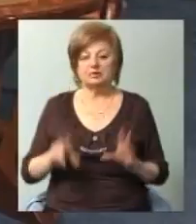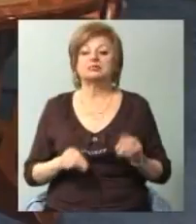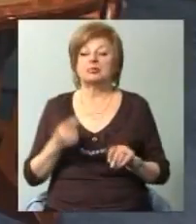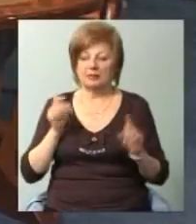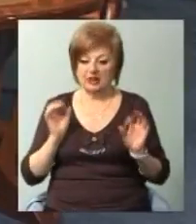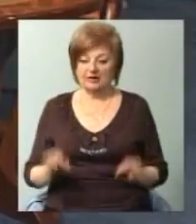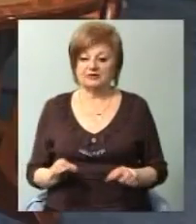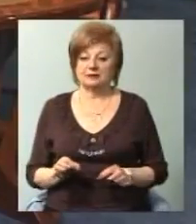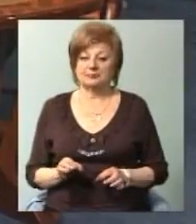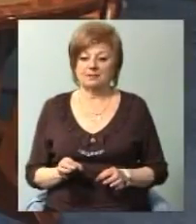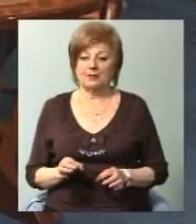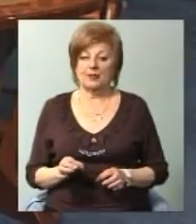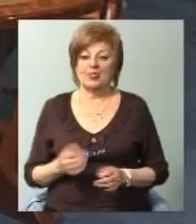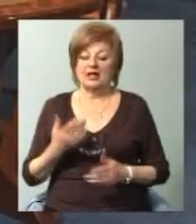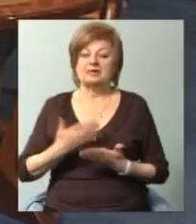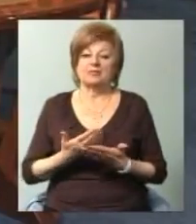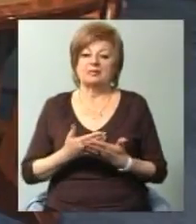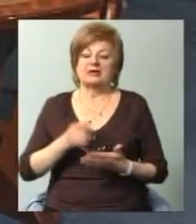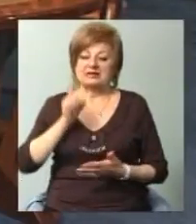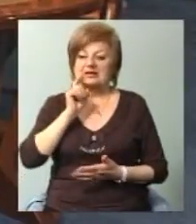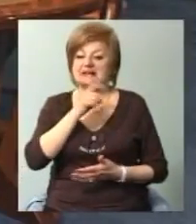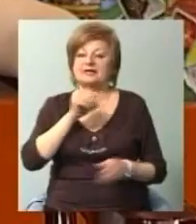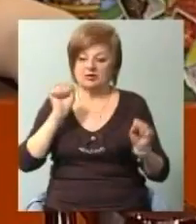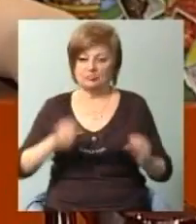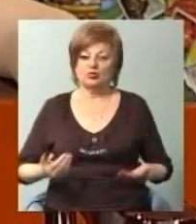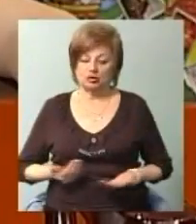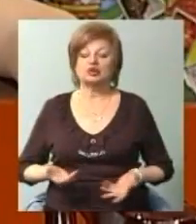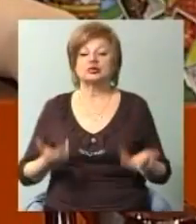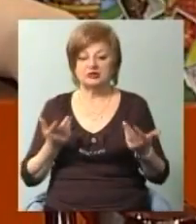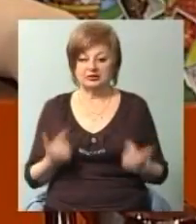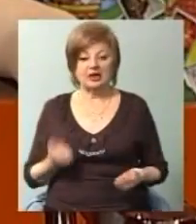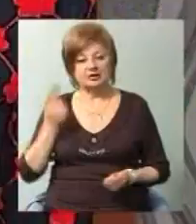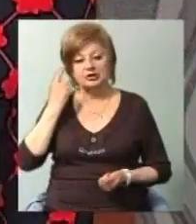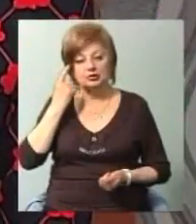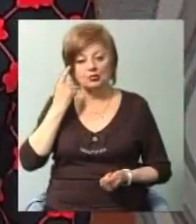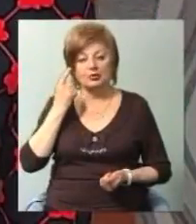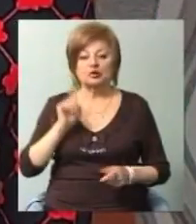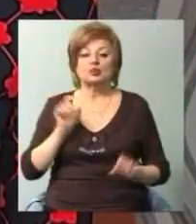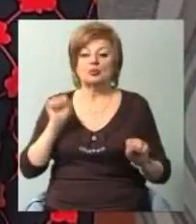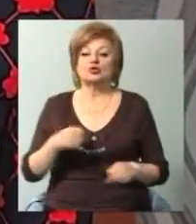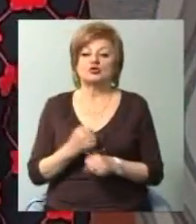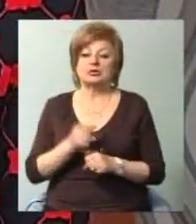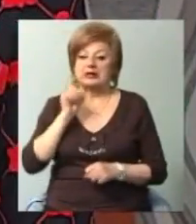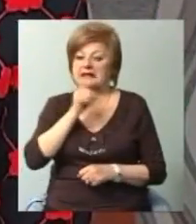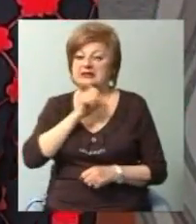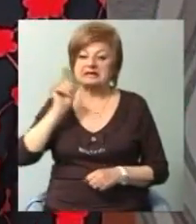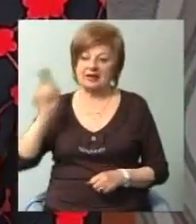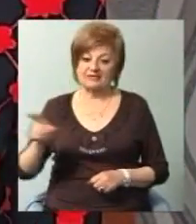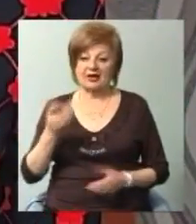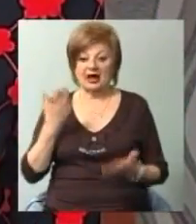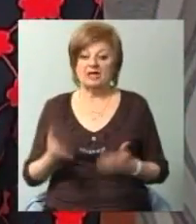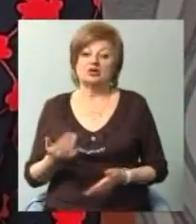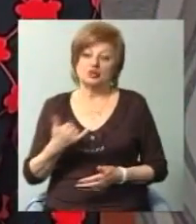правда. Так, на півночі можуть жити собаки? Так. Як ти гадаєш, а що можна робити з собакам на півночі? Якщо у нас